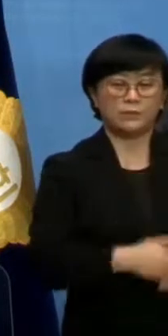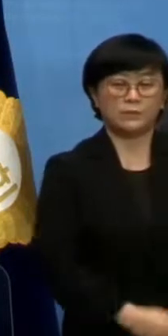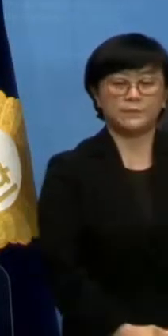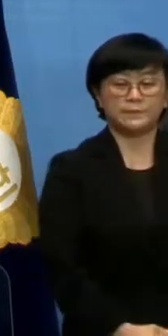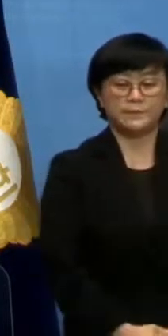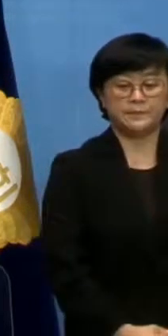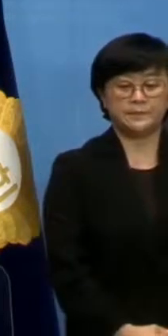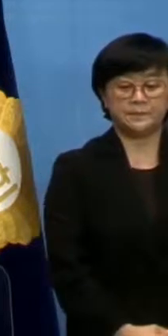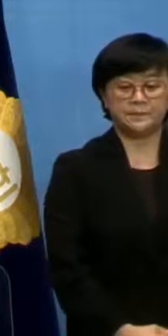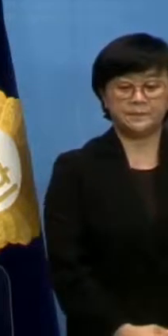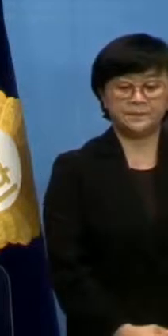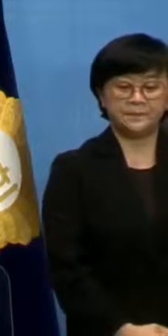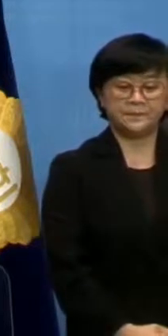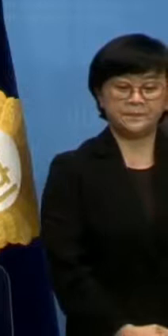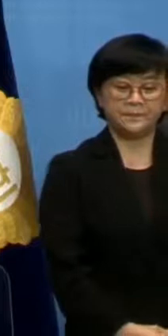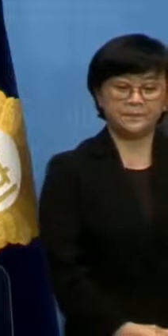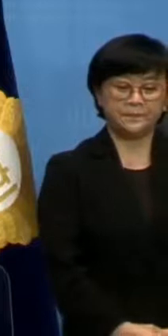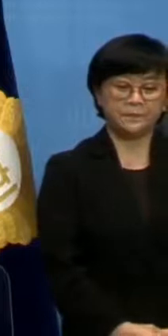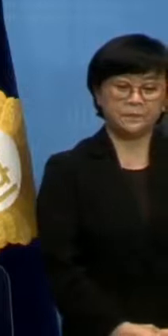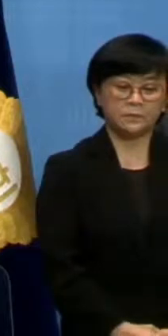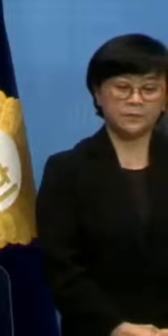당부합니다.